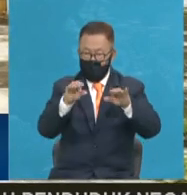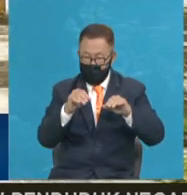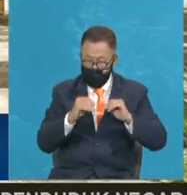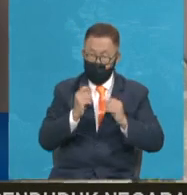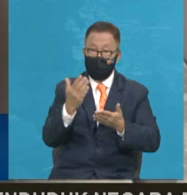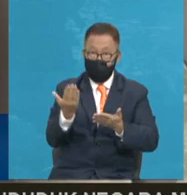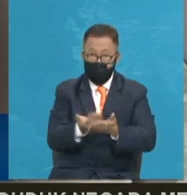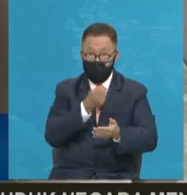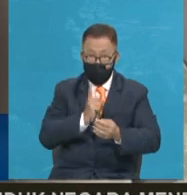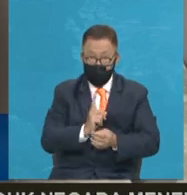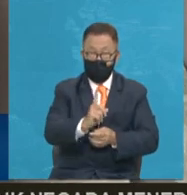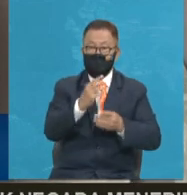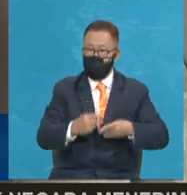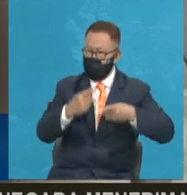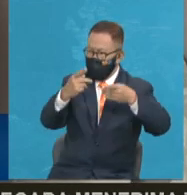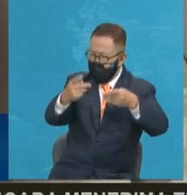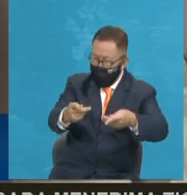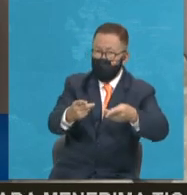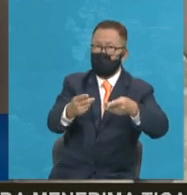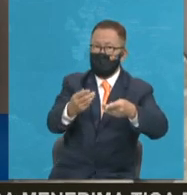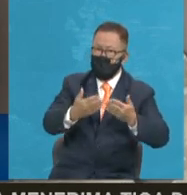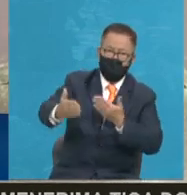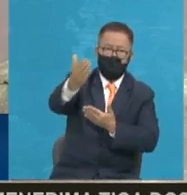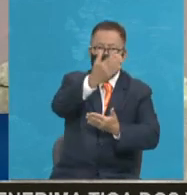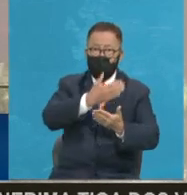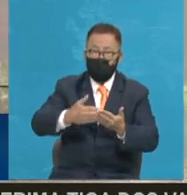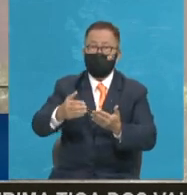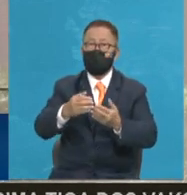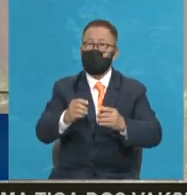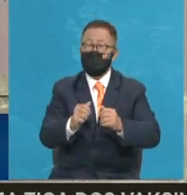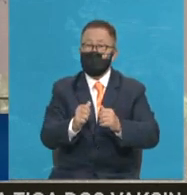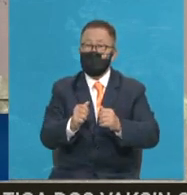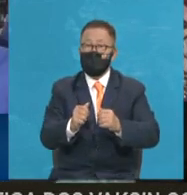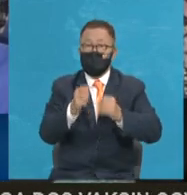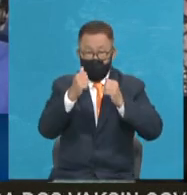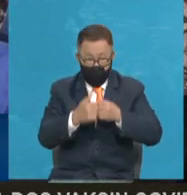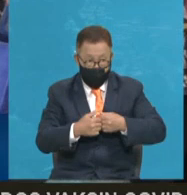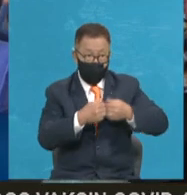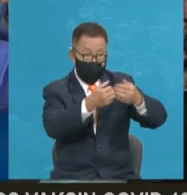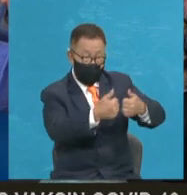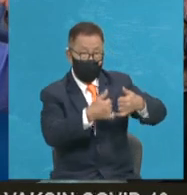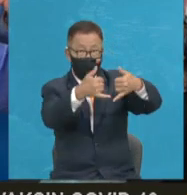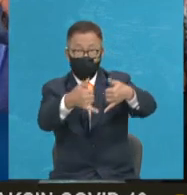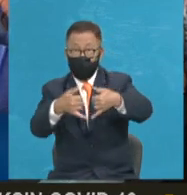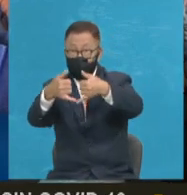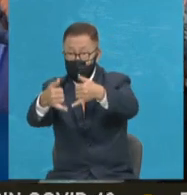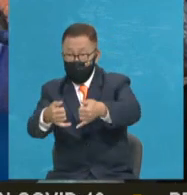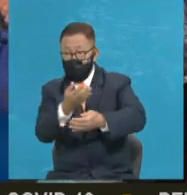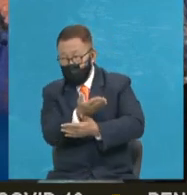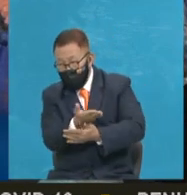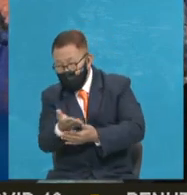seluruh negara dalam memberikan peluang kepada orang ramai untuk sama-sama menyalurkan bantuan berupa keperluan harian